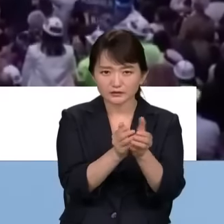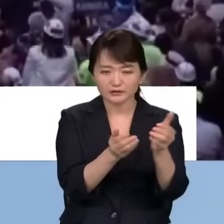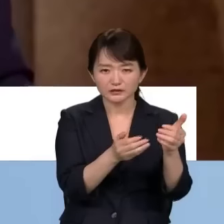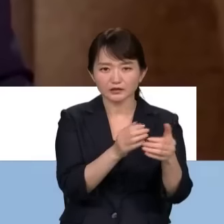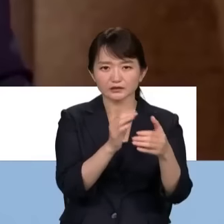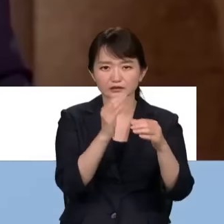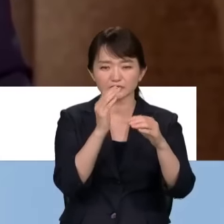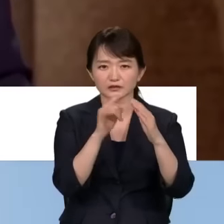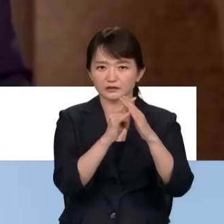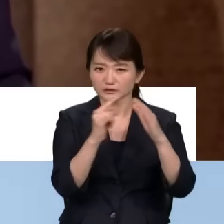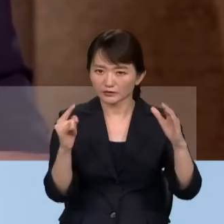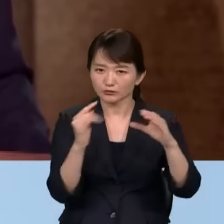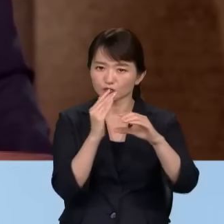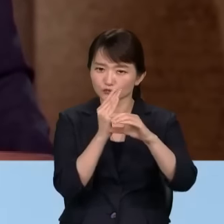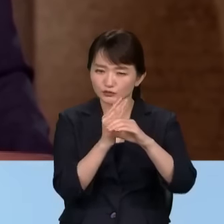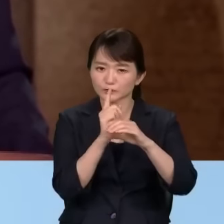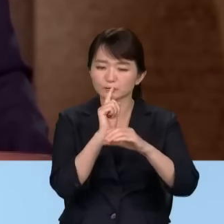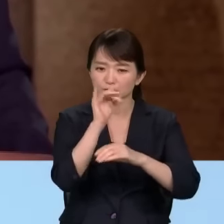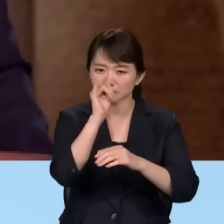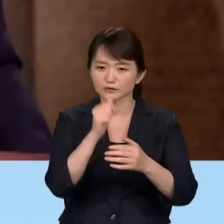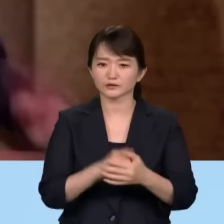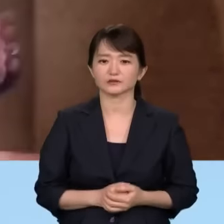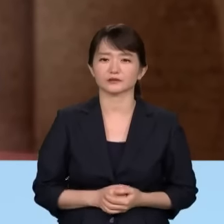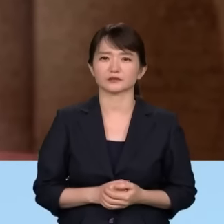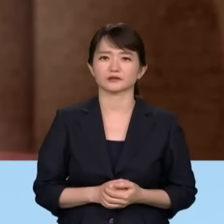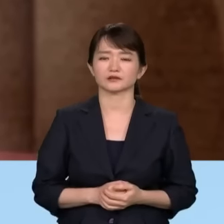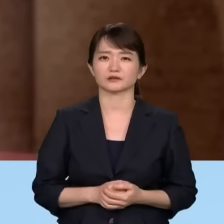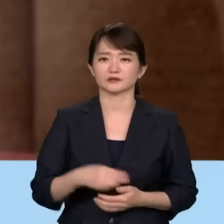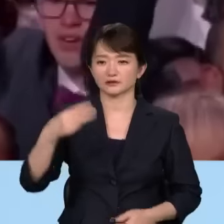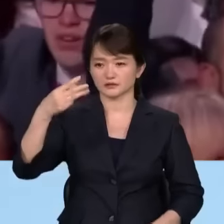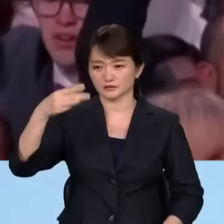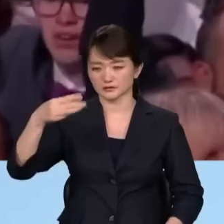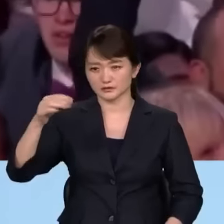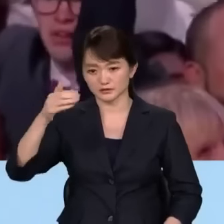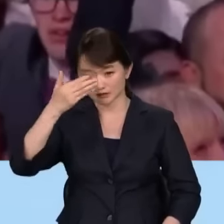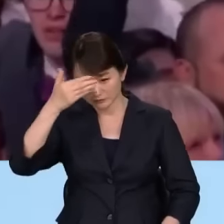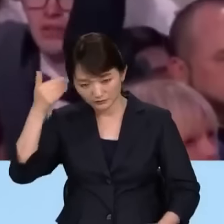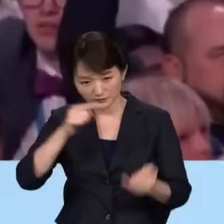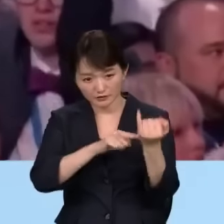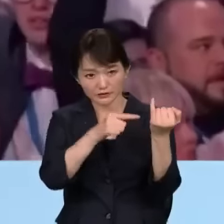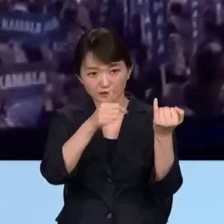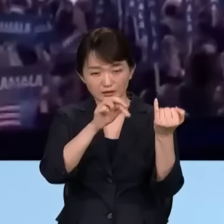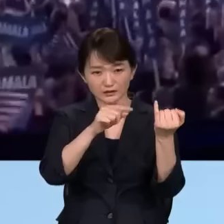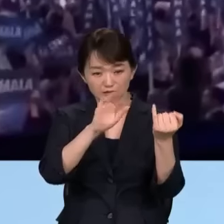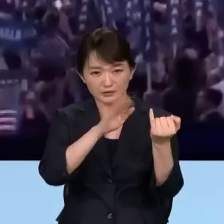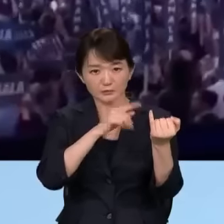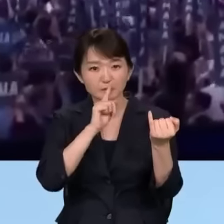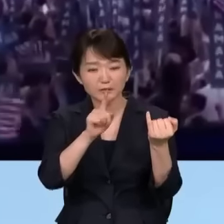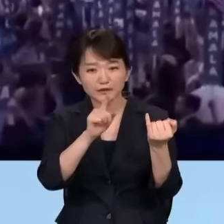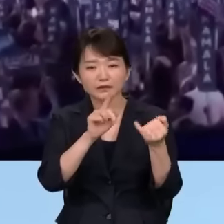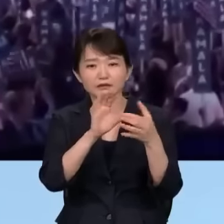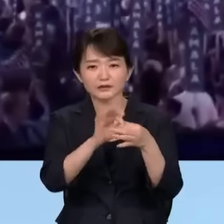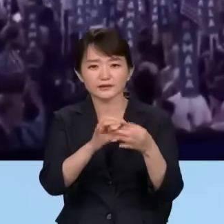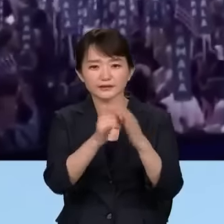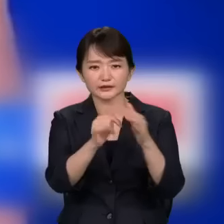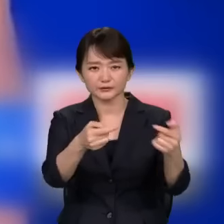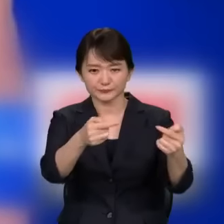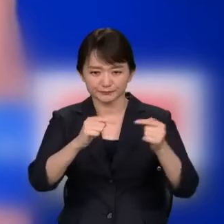보이는데 트럼프가 해리스의 이름을 잘못 발음하는 걸 꼬집는 대목에도 가족들이 등장했습니다. 잠깐 보시죠.